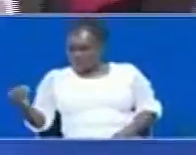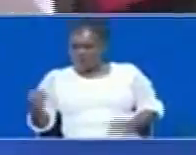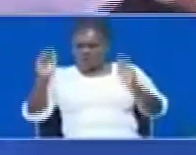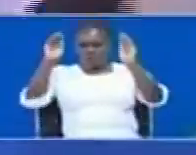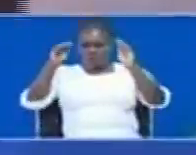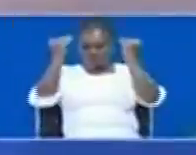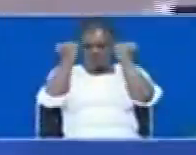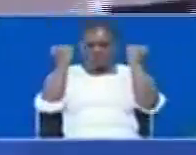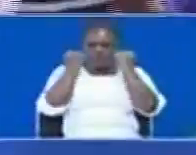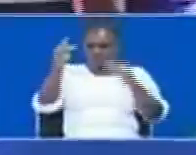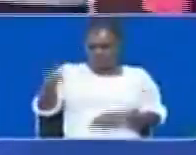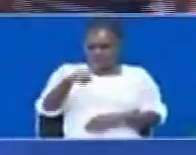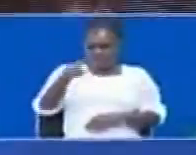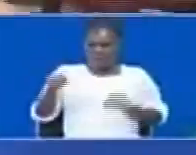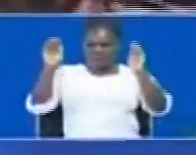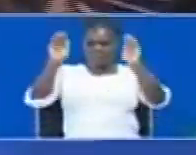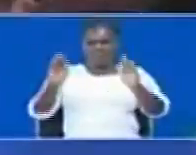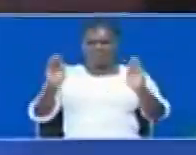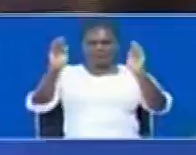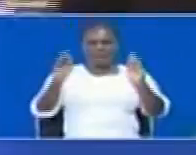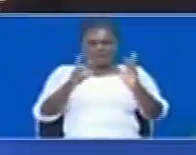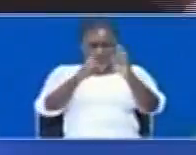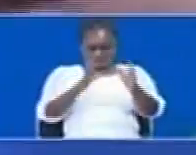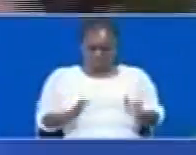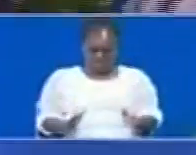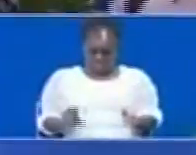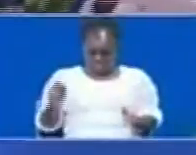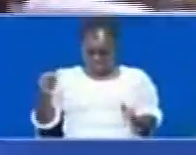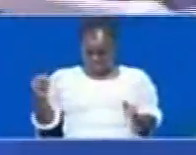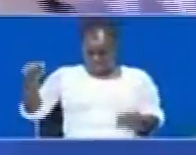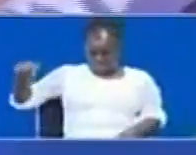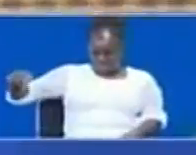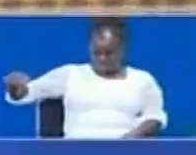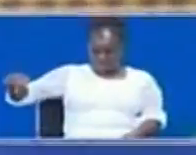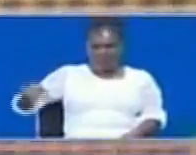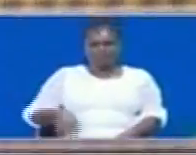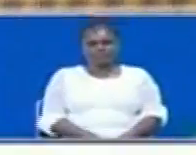huo uharamishwe. Shadrack Miti, KTN Leo.